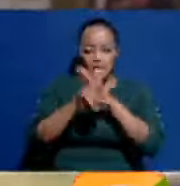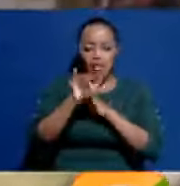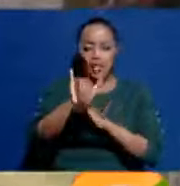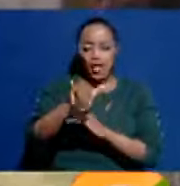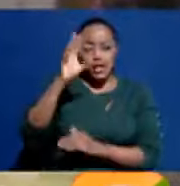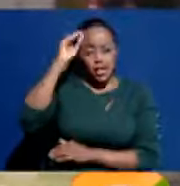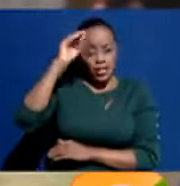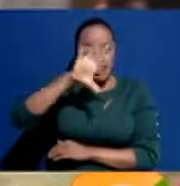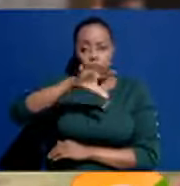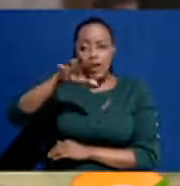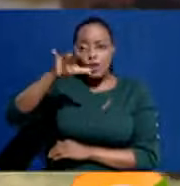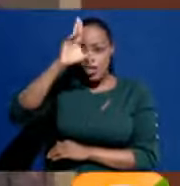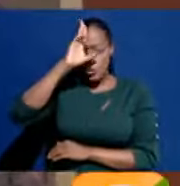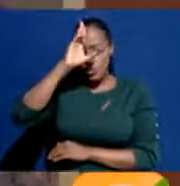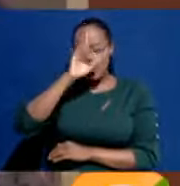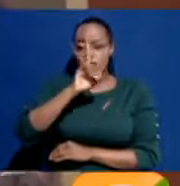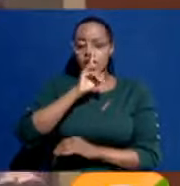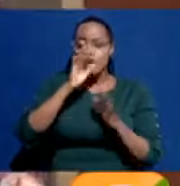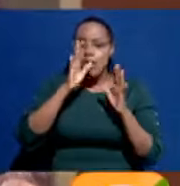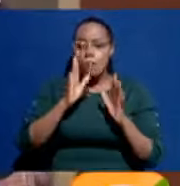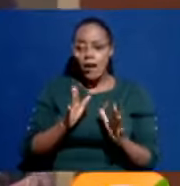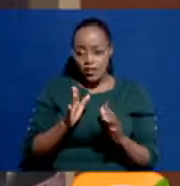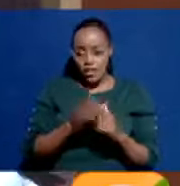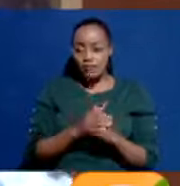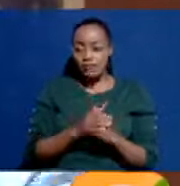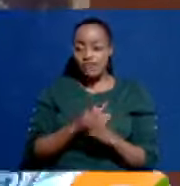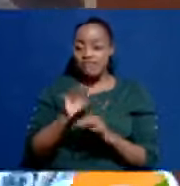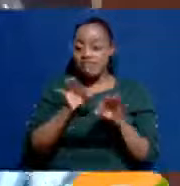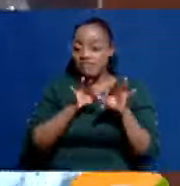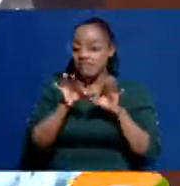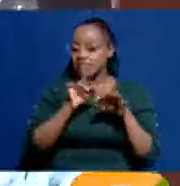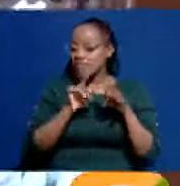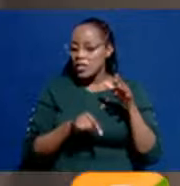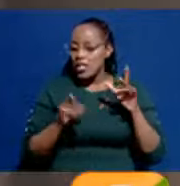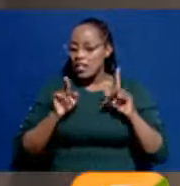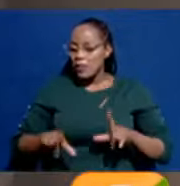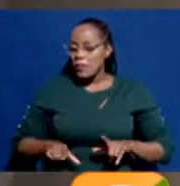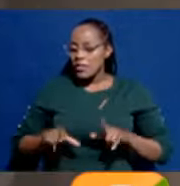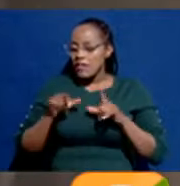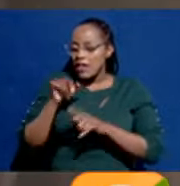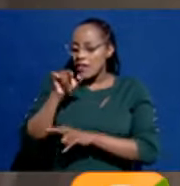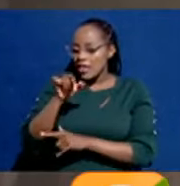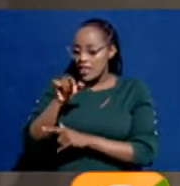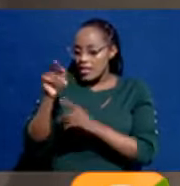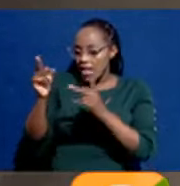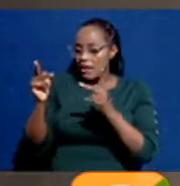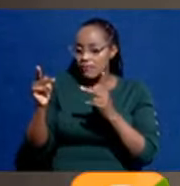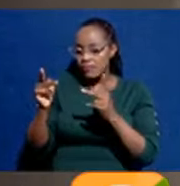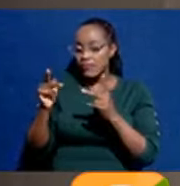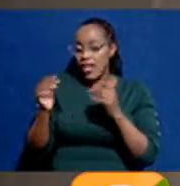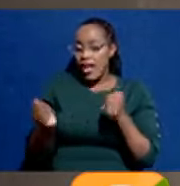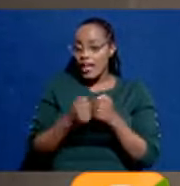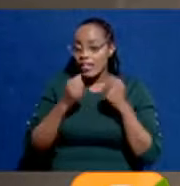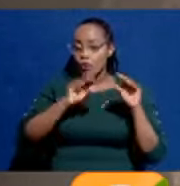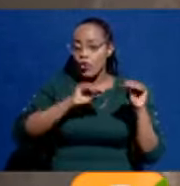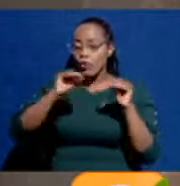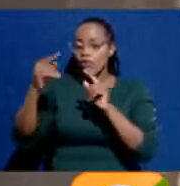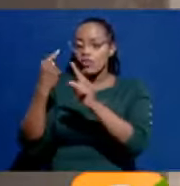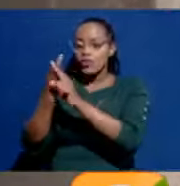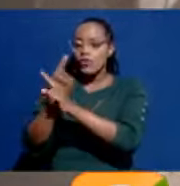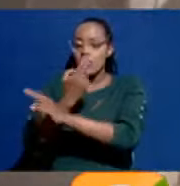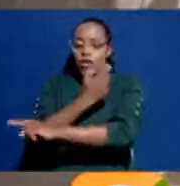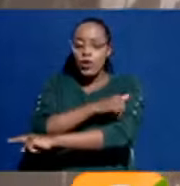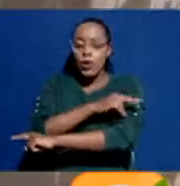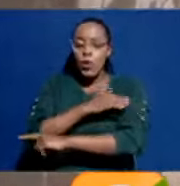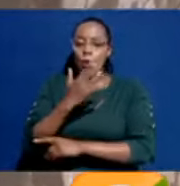Kiambu County Police Commander Paminas Kioi, survivors of the incident were rushed to various hospitals